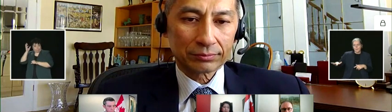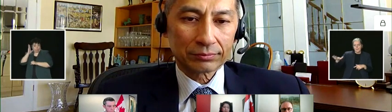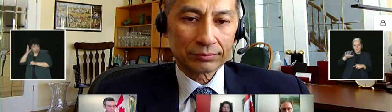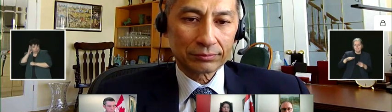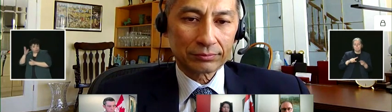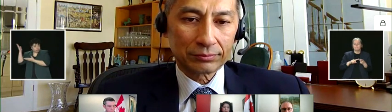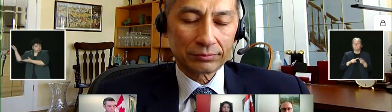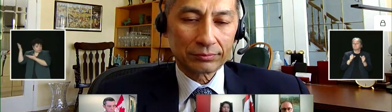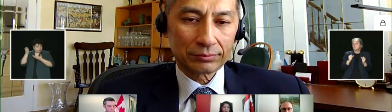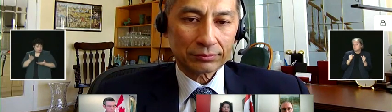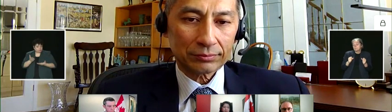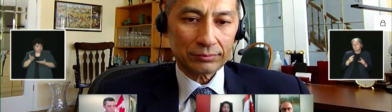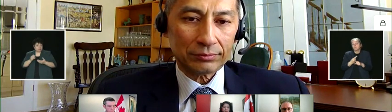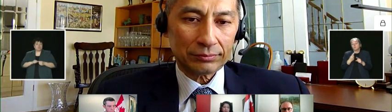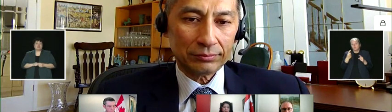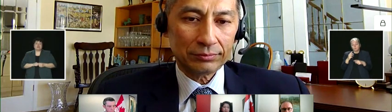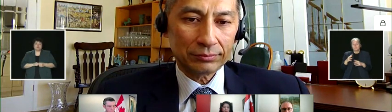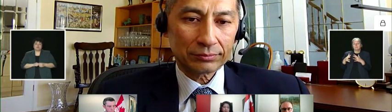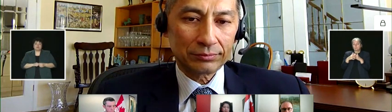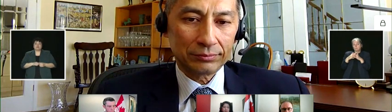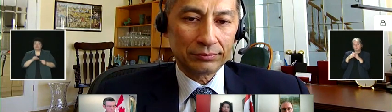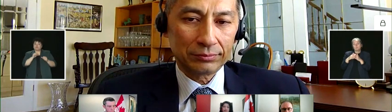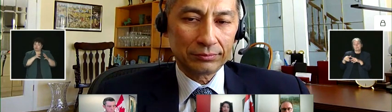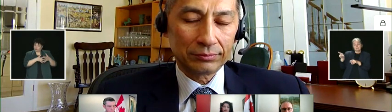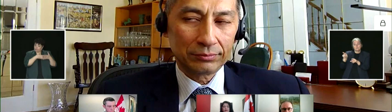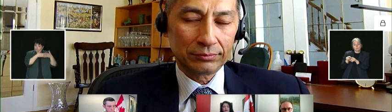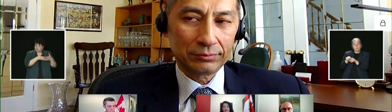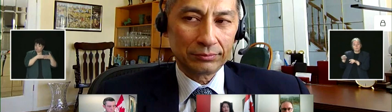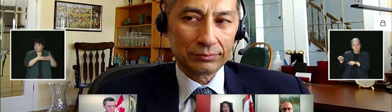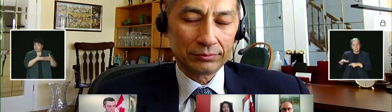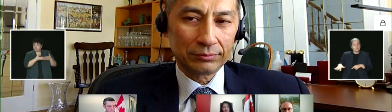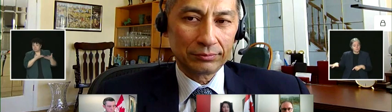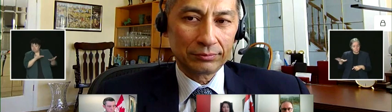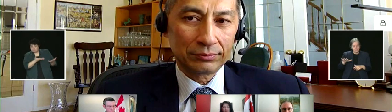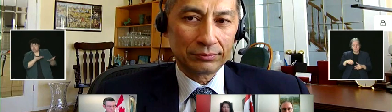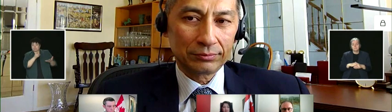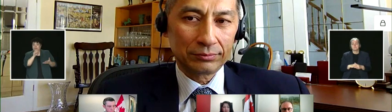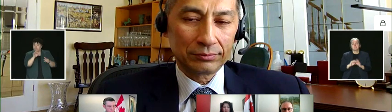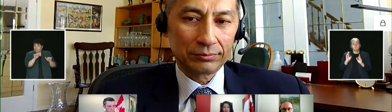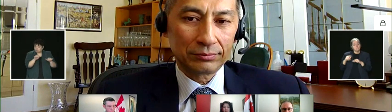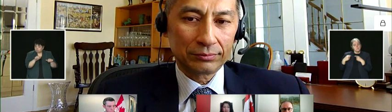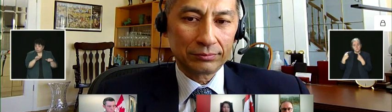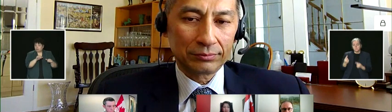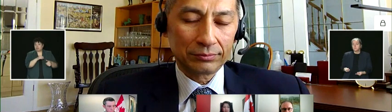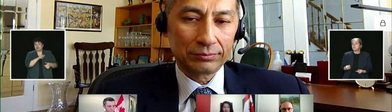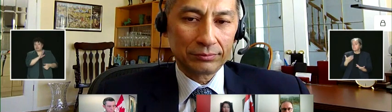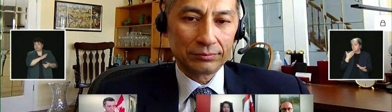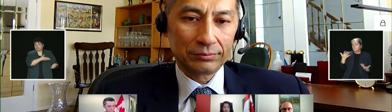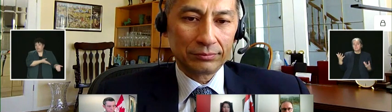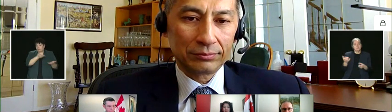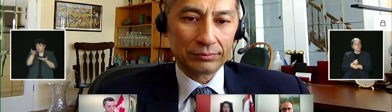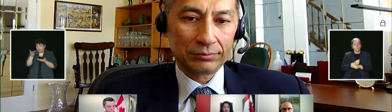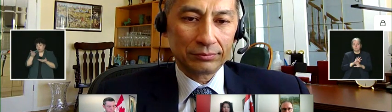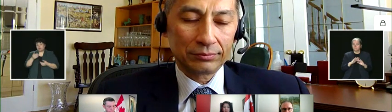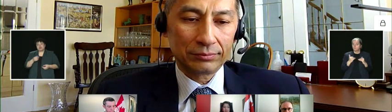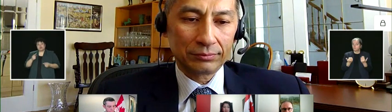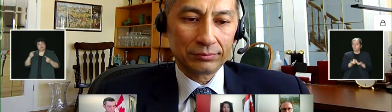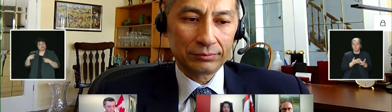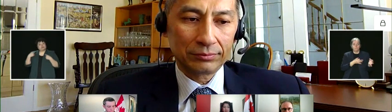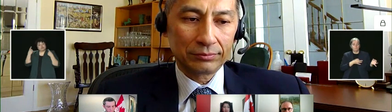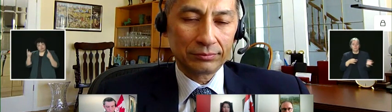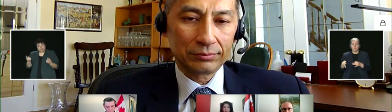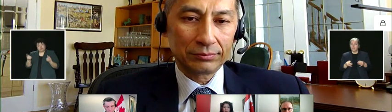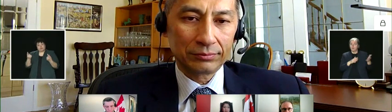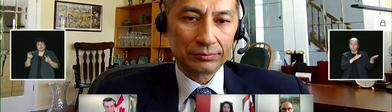aussi, si jamais, aux États-Unis. Et nous avons réussi à date à recevoir tous